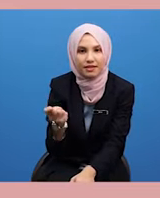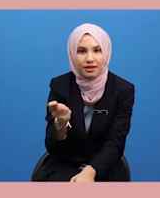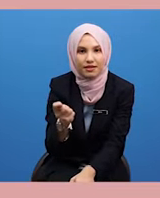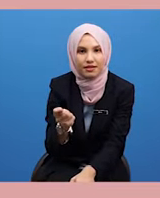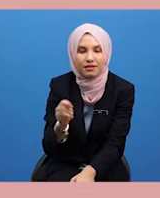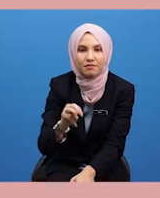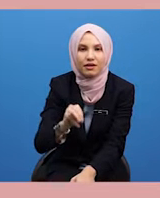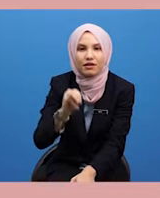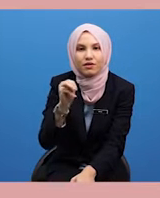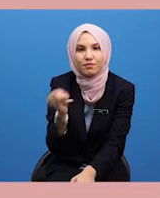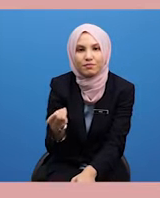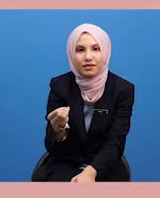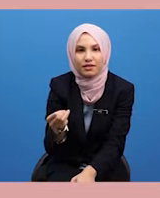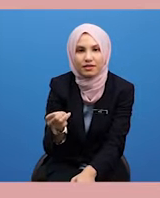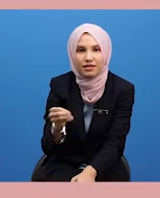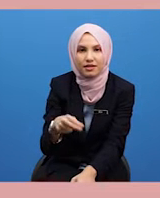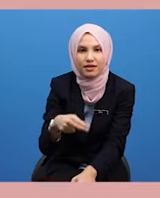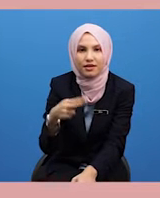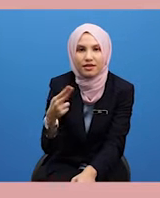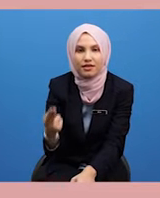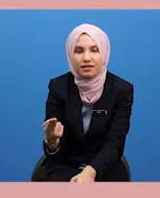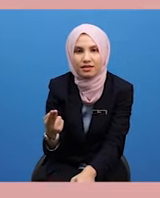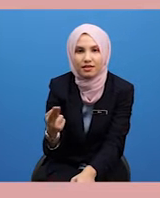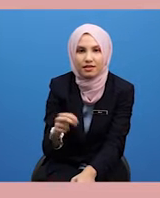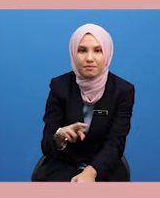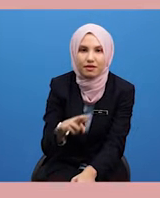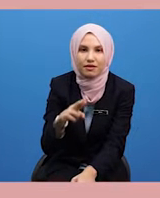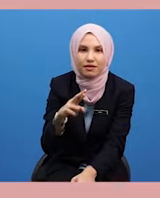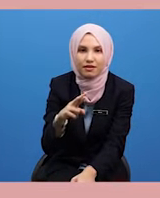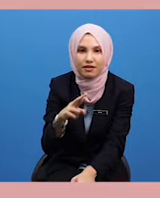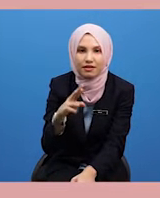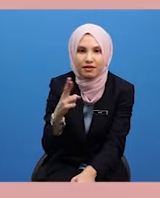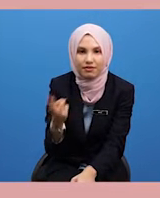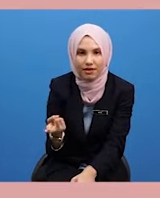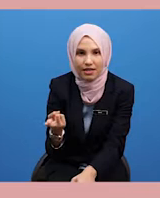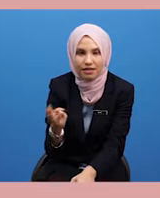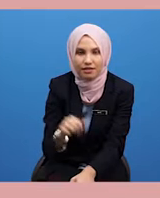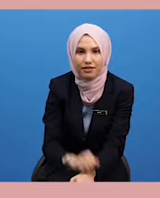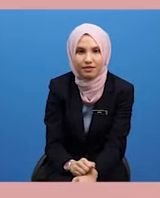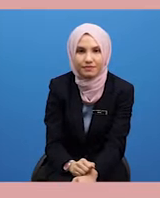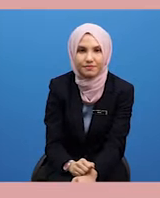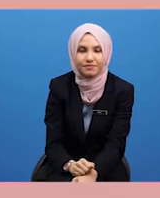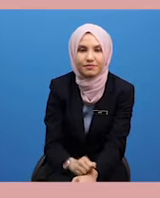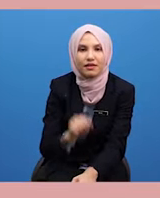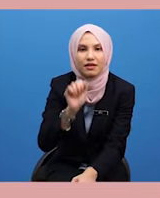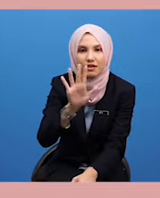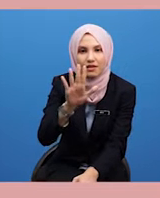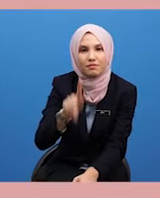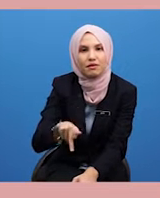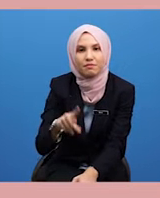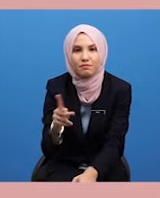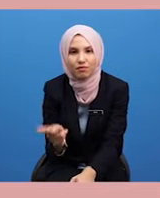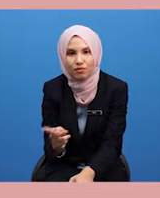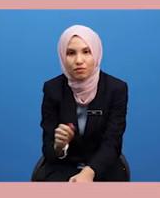Kedua, mikropil. Ketiga, hilum. Keempat, radikal.